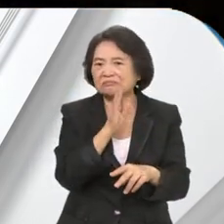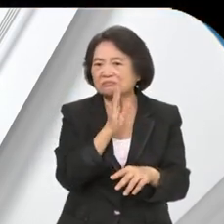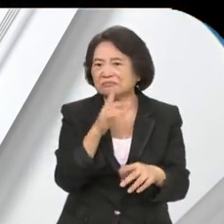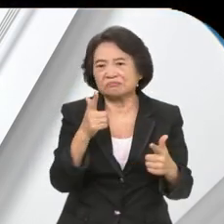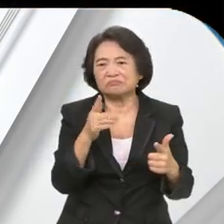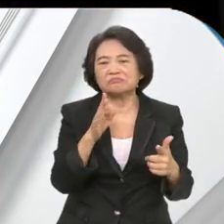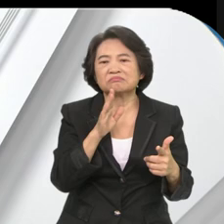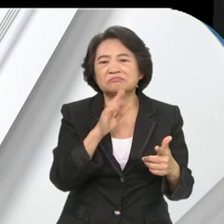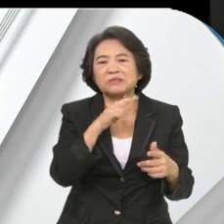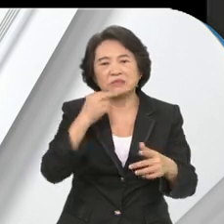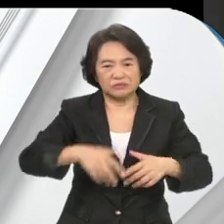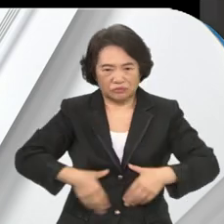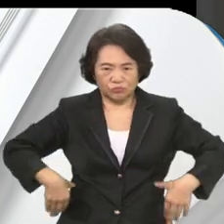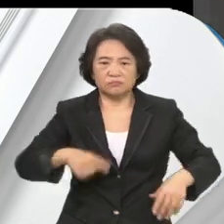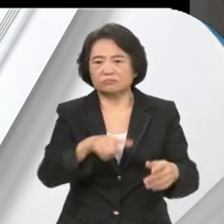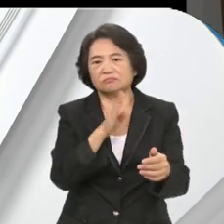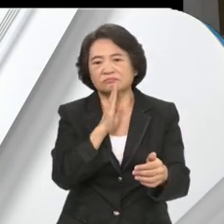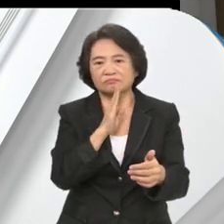雄。